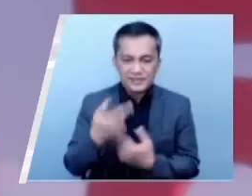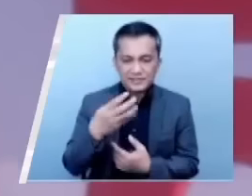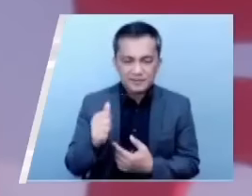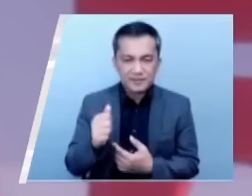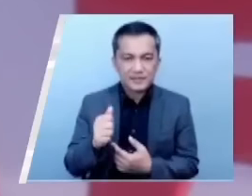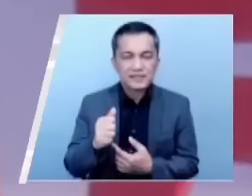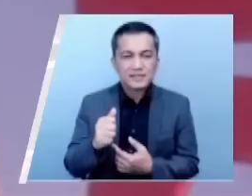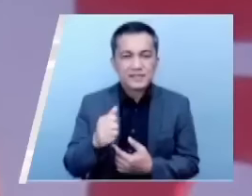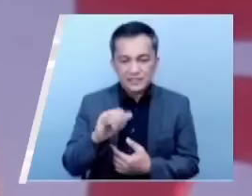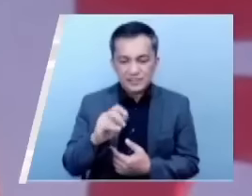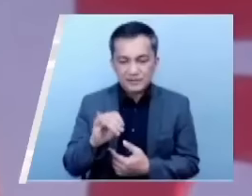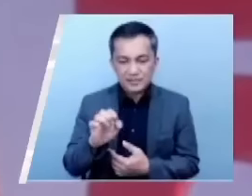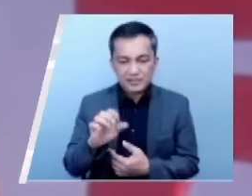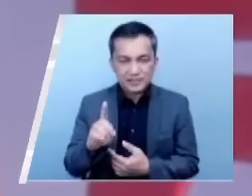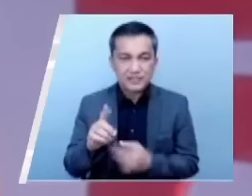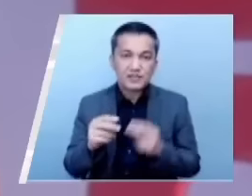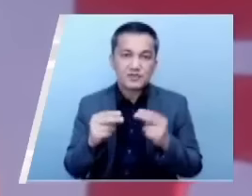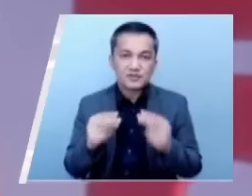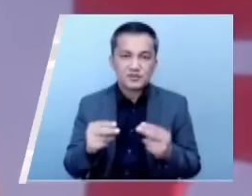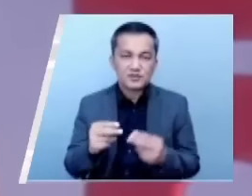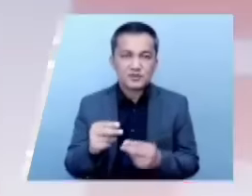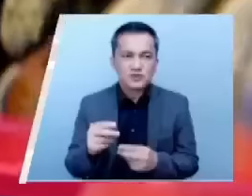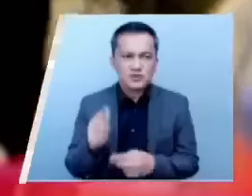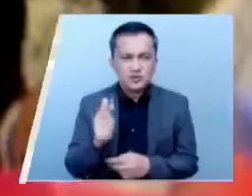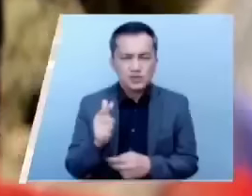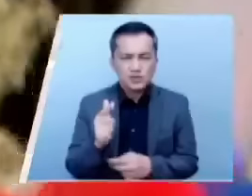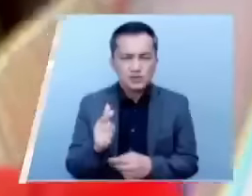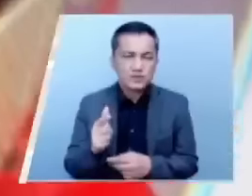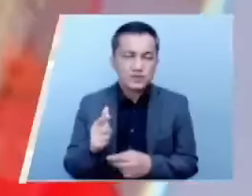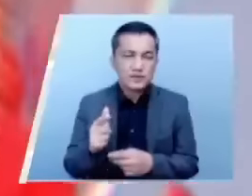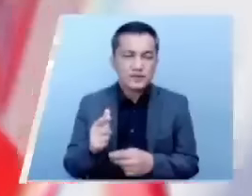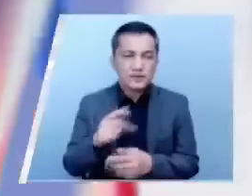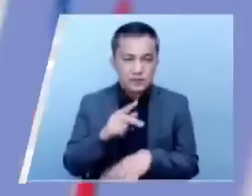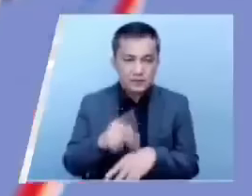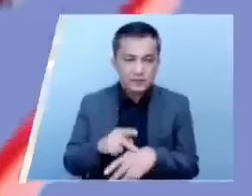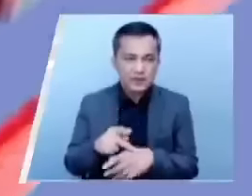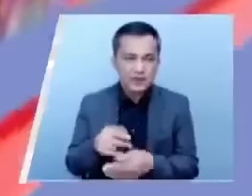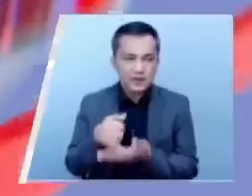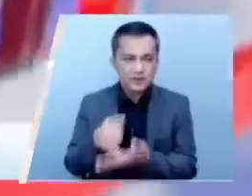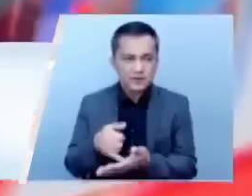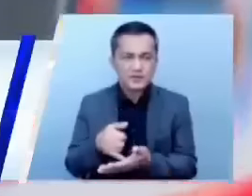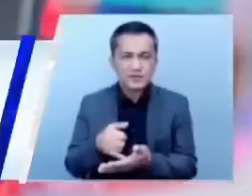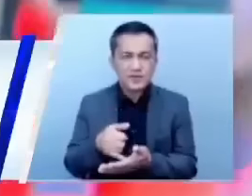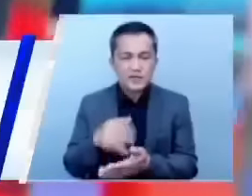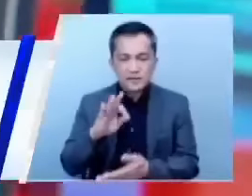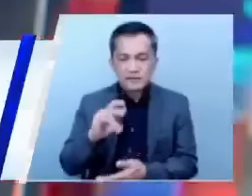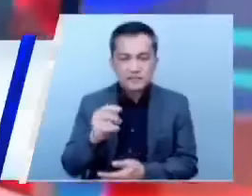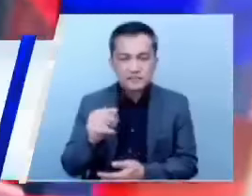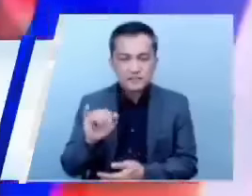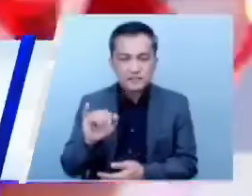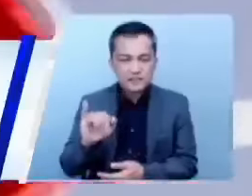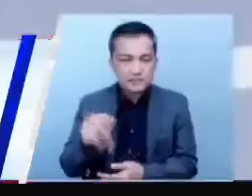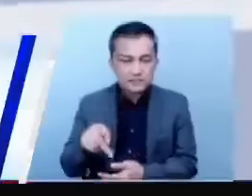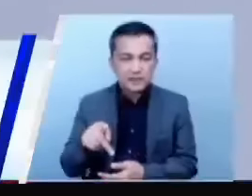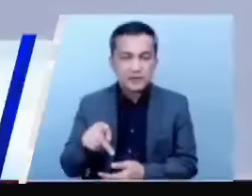News sa 20th Philippine Quill Awards. Kasama riyan ang flagship newscast ng GMA Network,